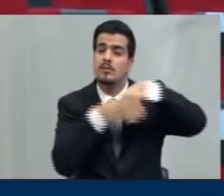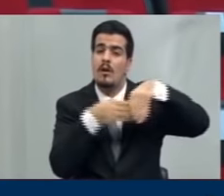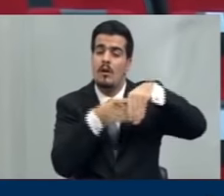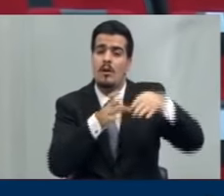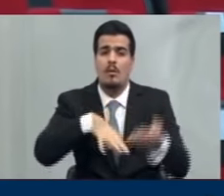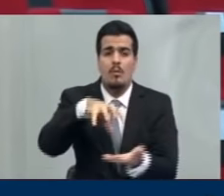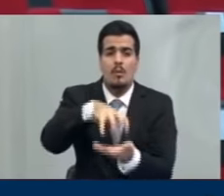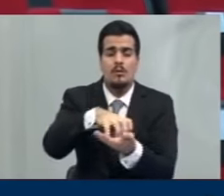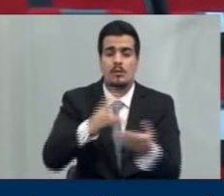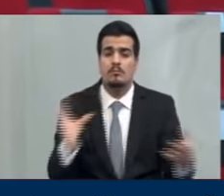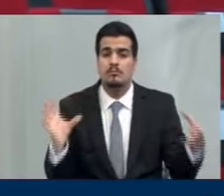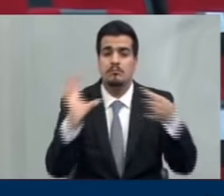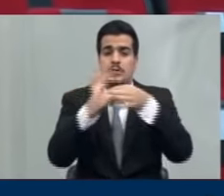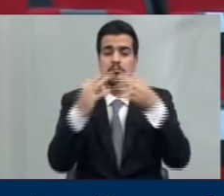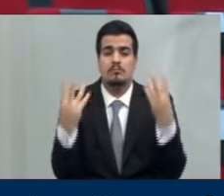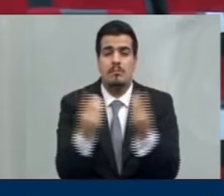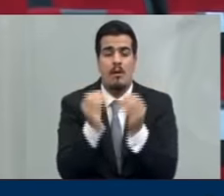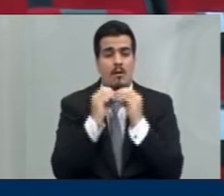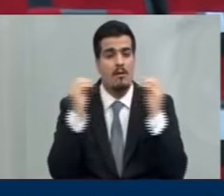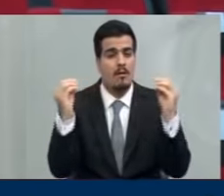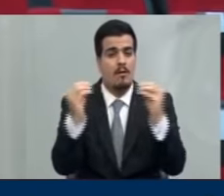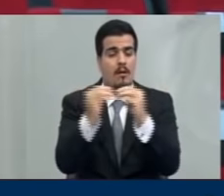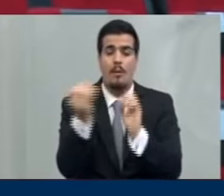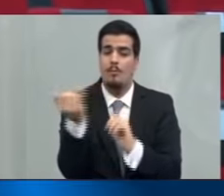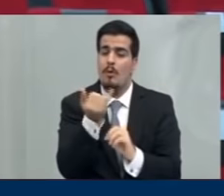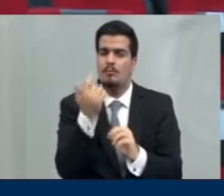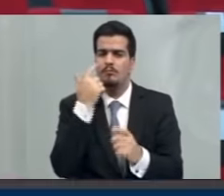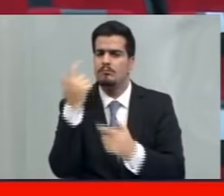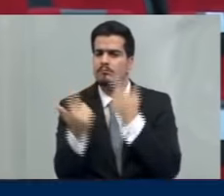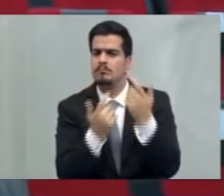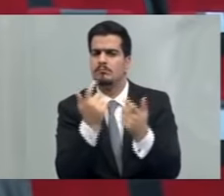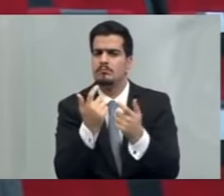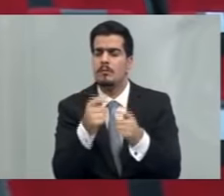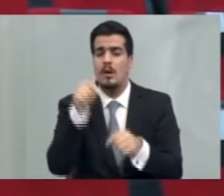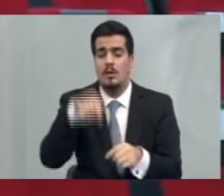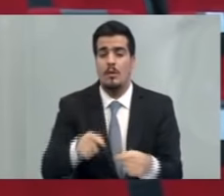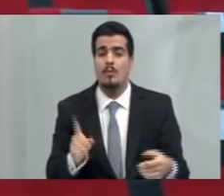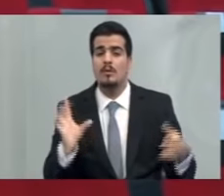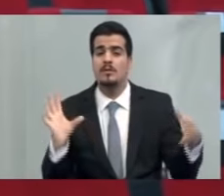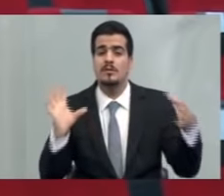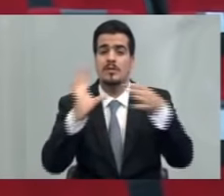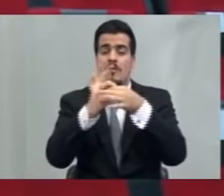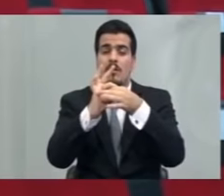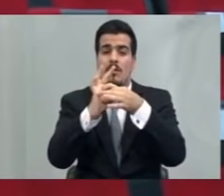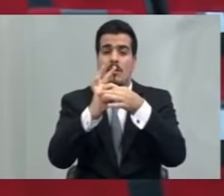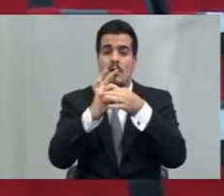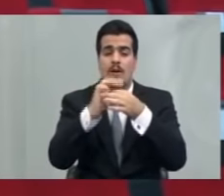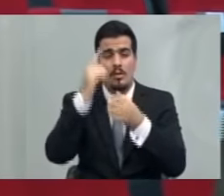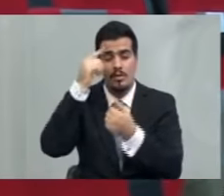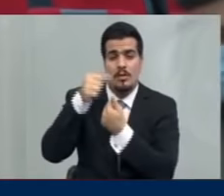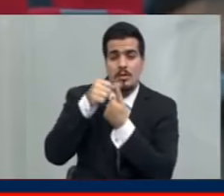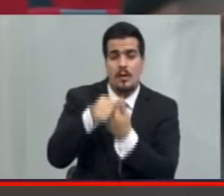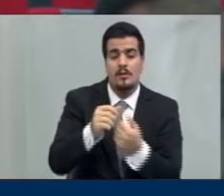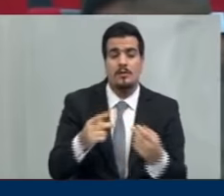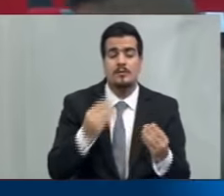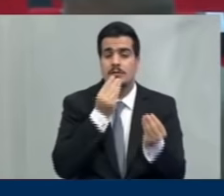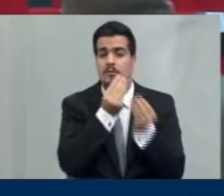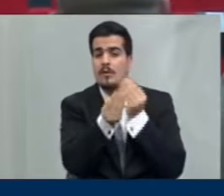الوطني بالتنسيق مع هيئة النزاهة، هذه اليوم الاتفاقية أو ليس اتفاقية عذرا مذكرة